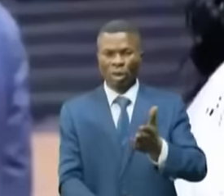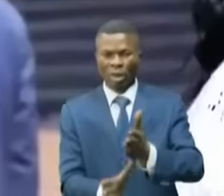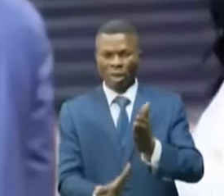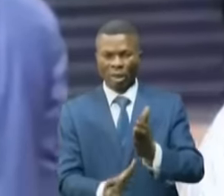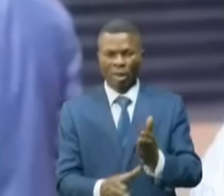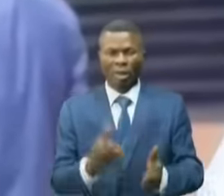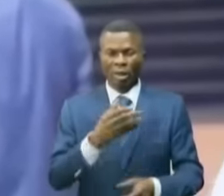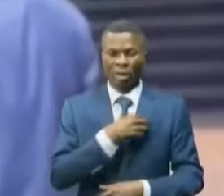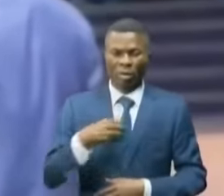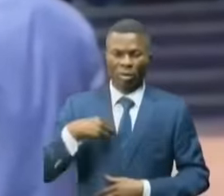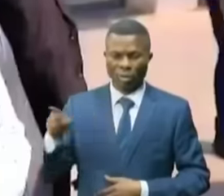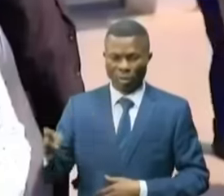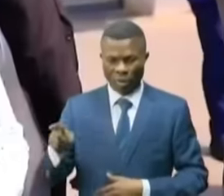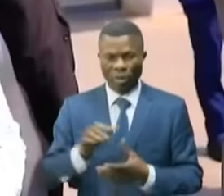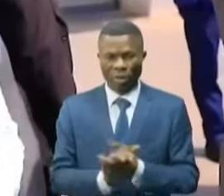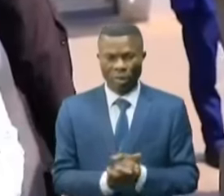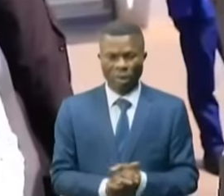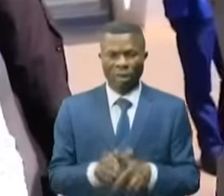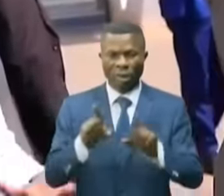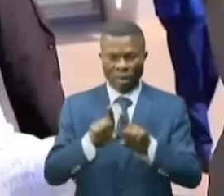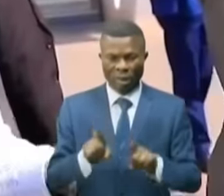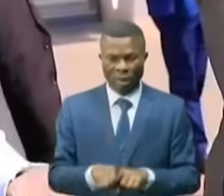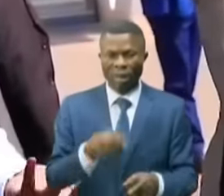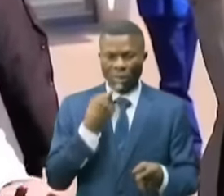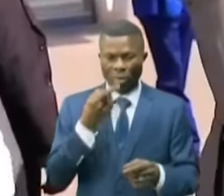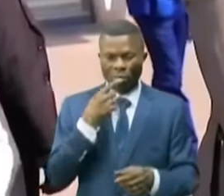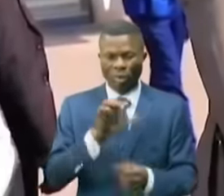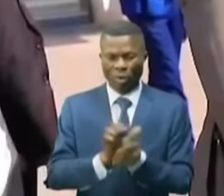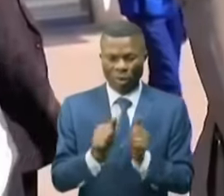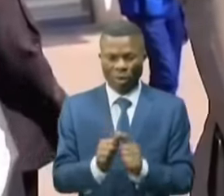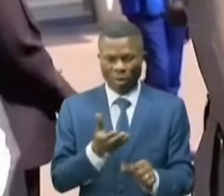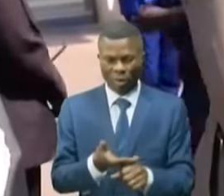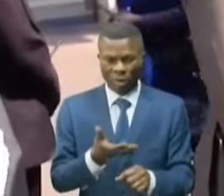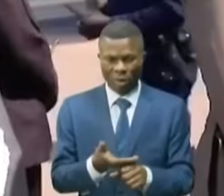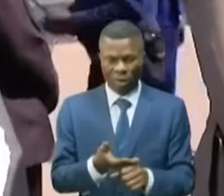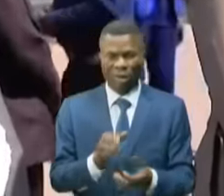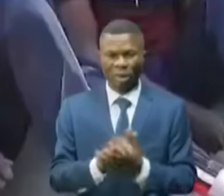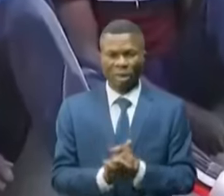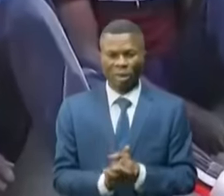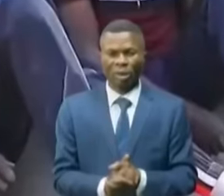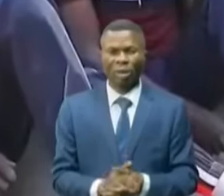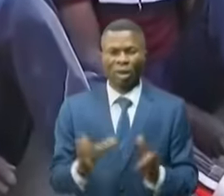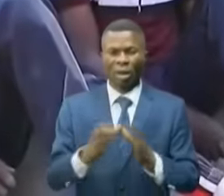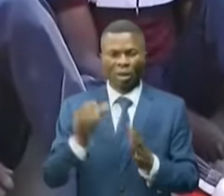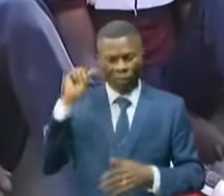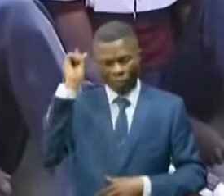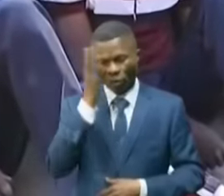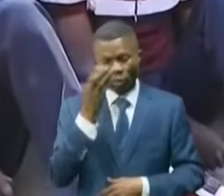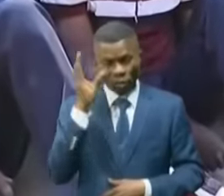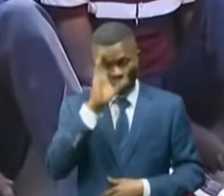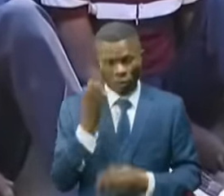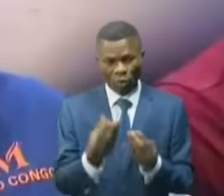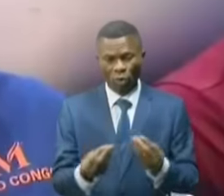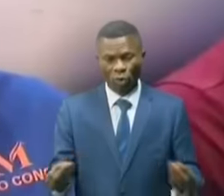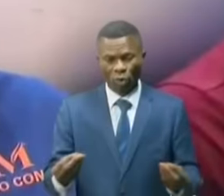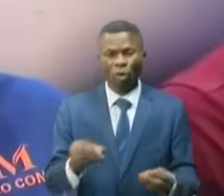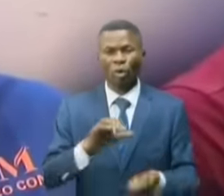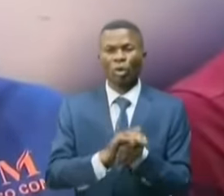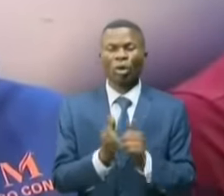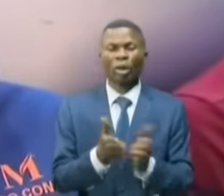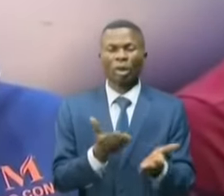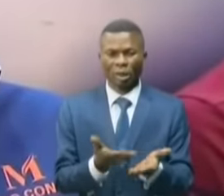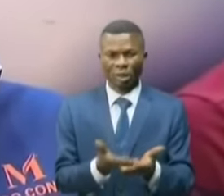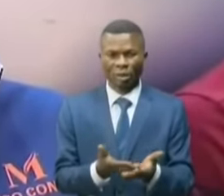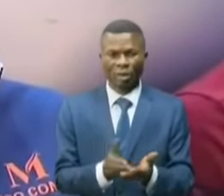Clément Mufundi Chinat Karl, l'autorité provinciale est descendue à l'esplanade du gouvernorat pour voir des présumés bandits, dont